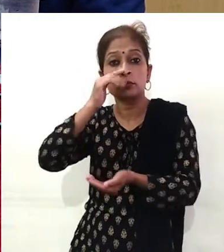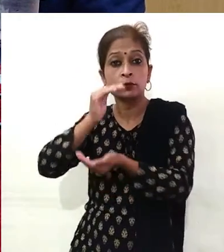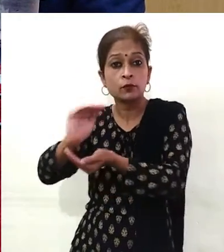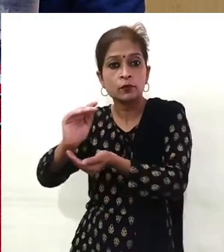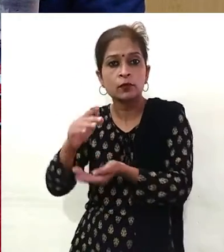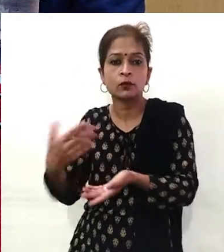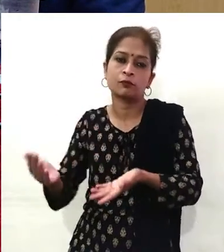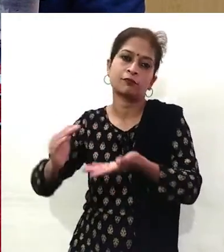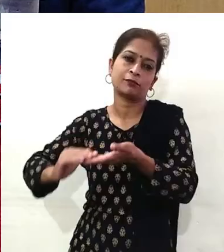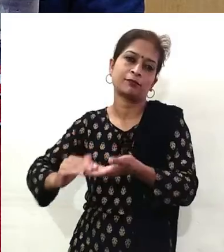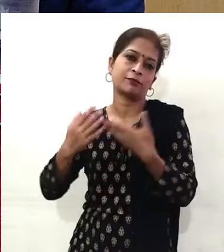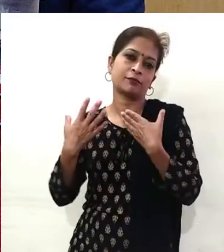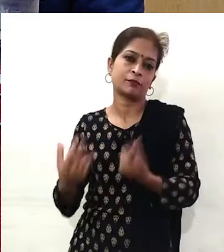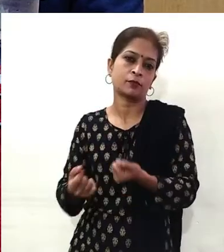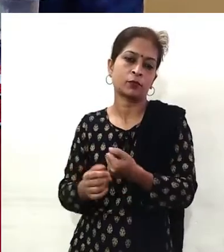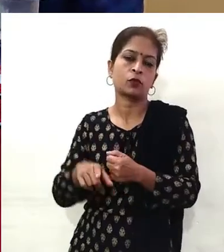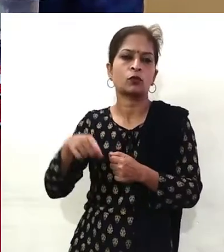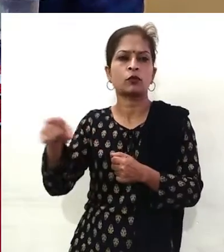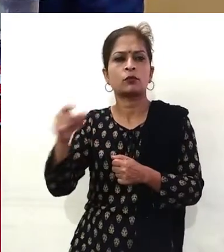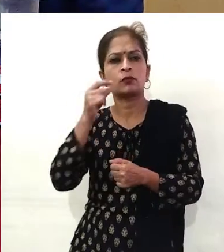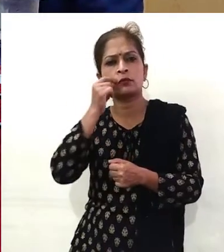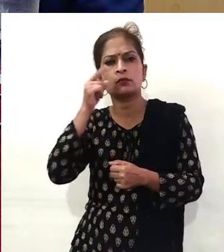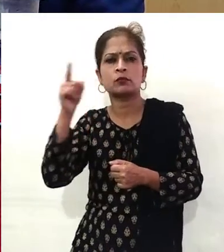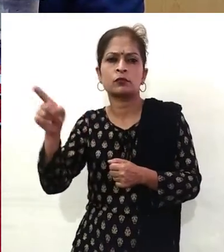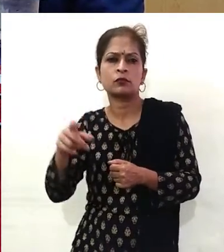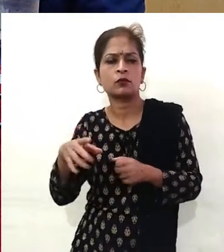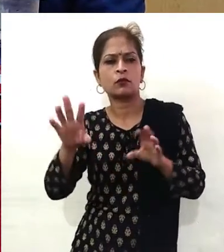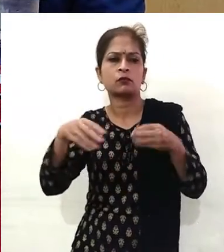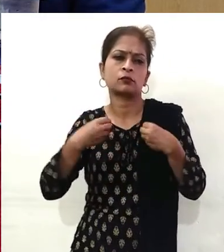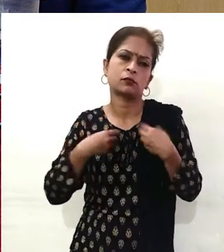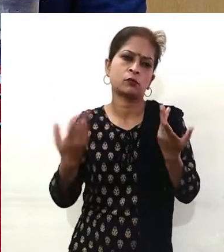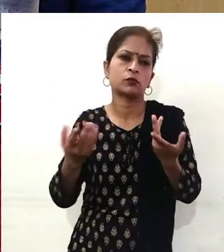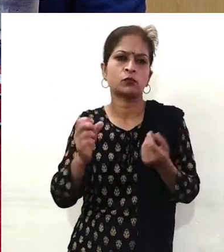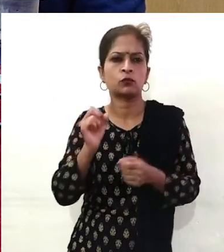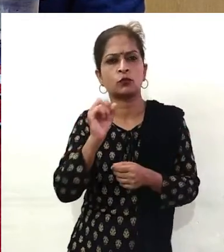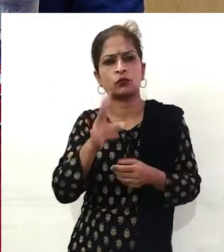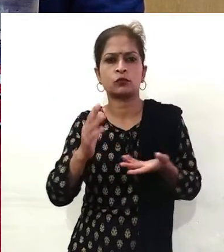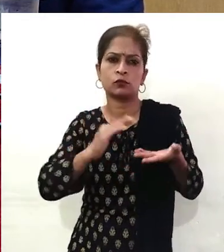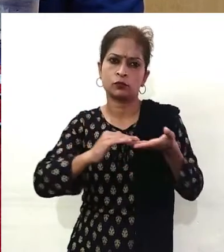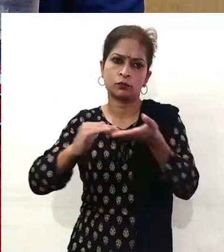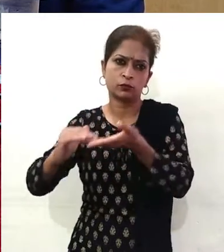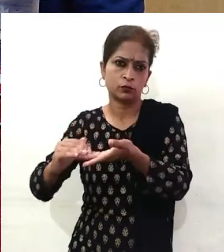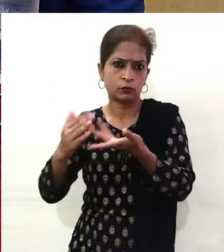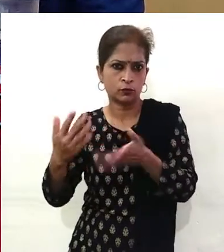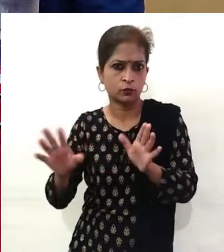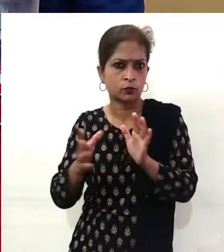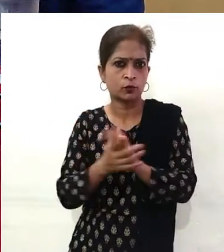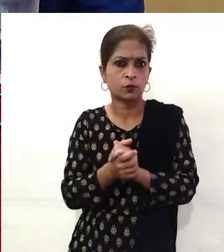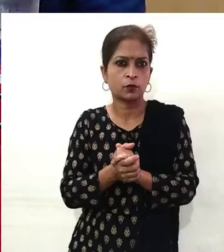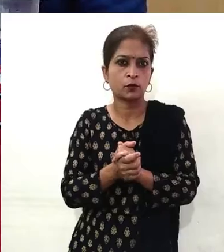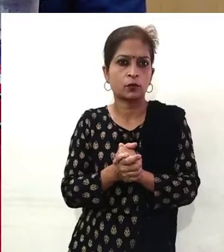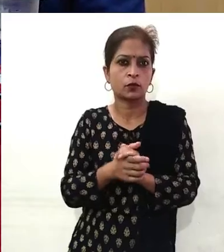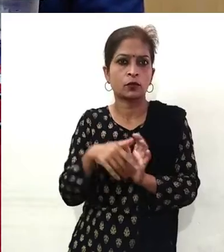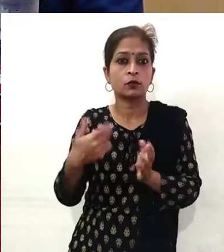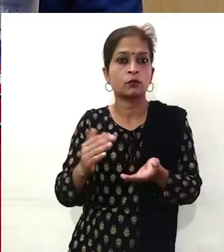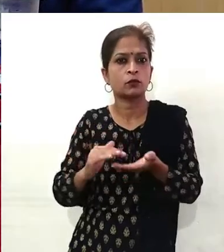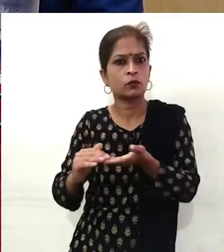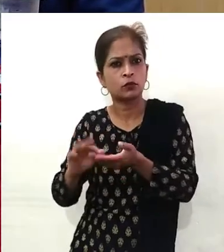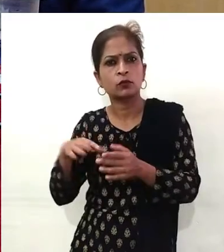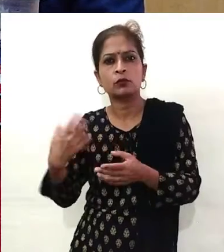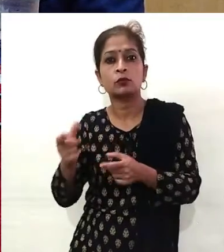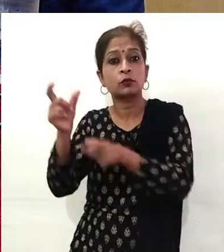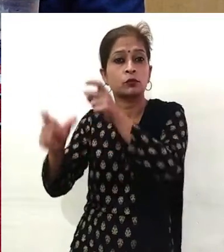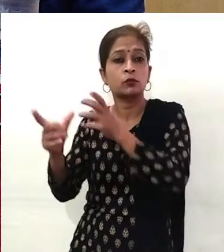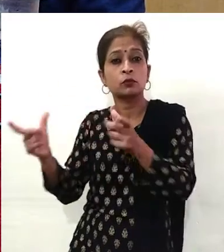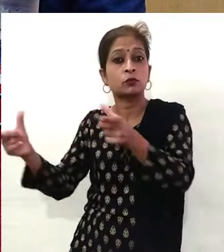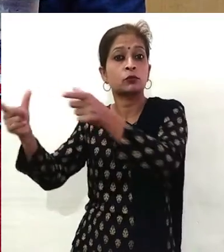चाहता हूं। तो सबर ने कहा ठीक है, ब्याह रच देते हैं। ब्याह हो गया, पूरा कबीला जाता